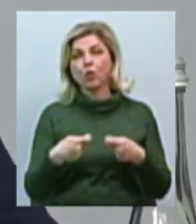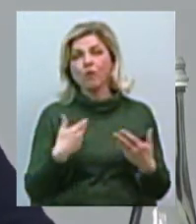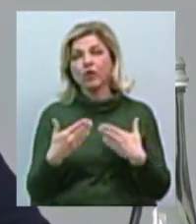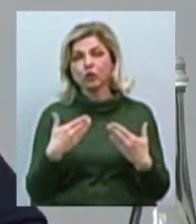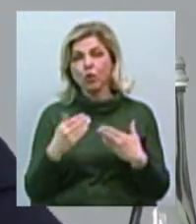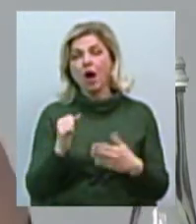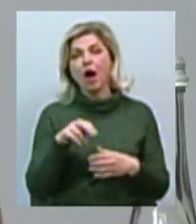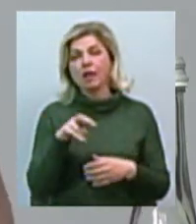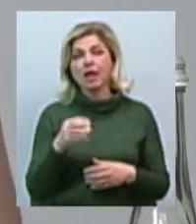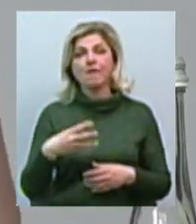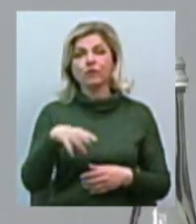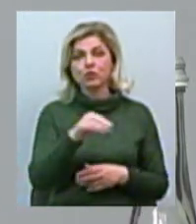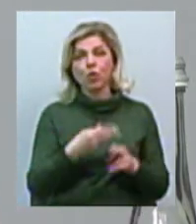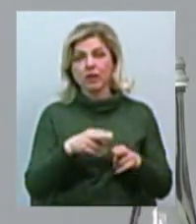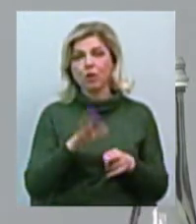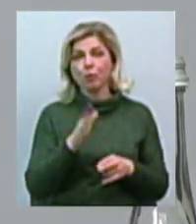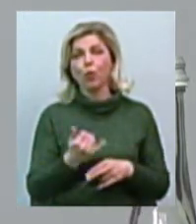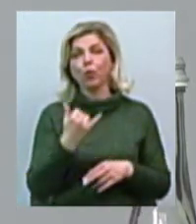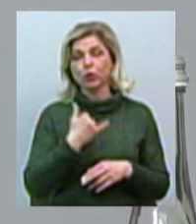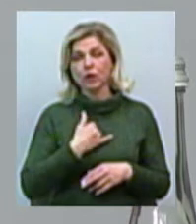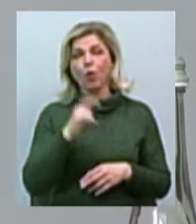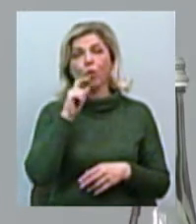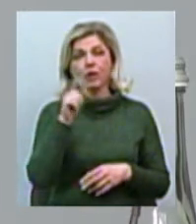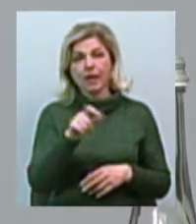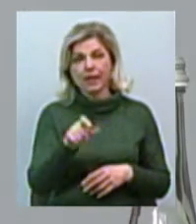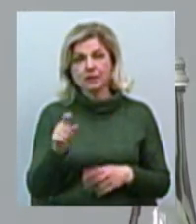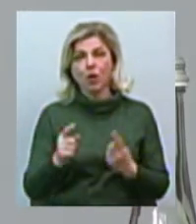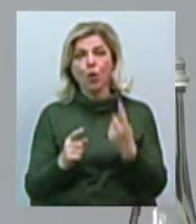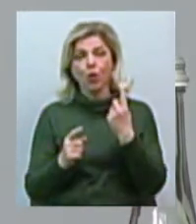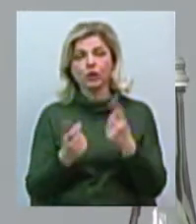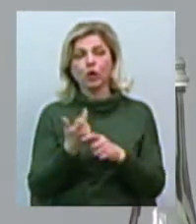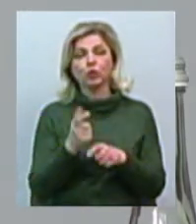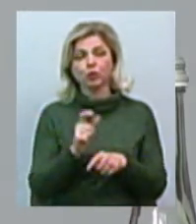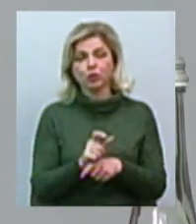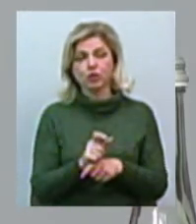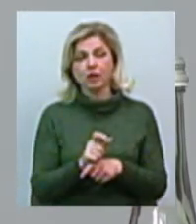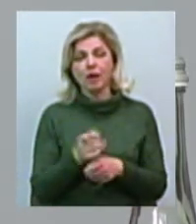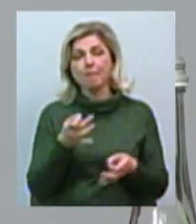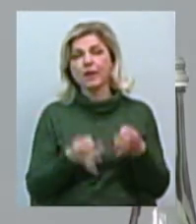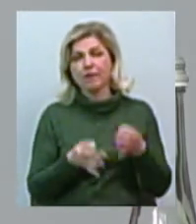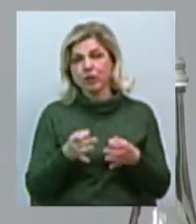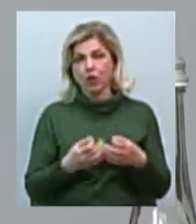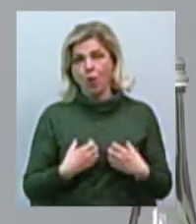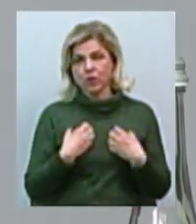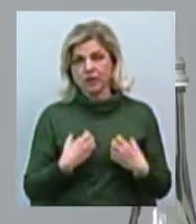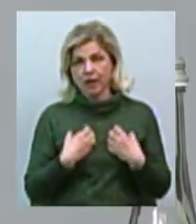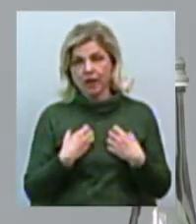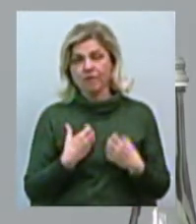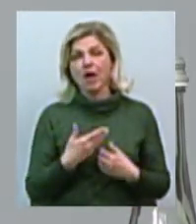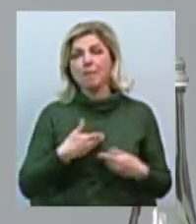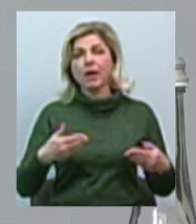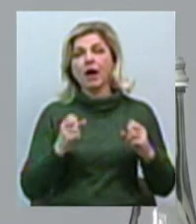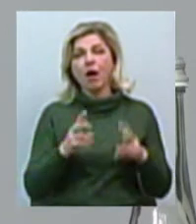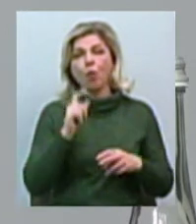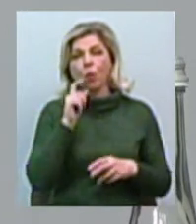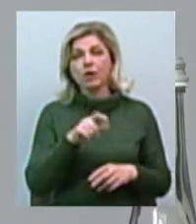це буде зачіпати у нас, у українців, один із дуже таких природних острахів. Ми, як українці,